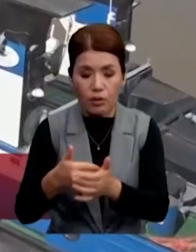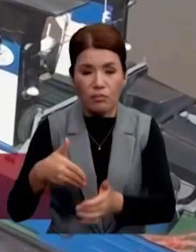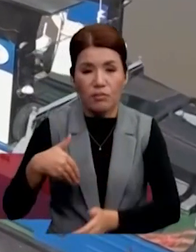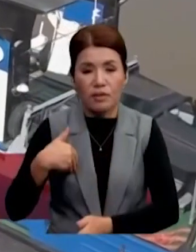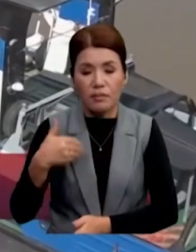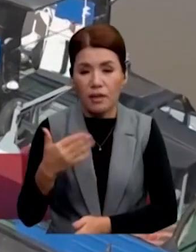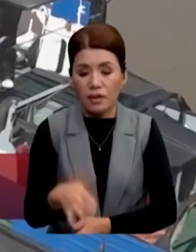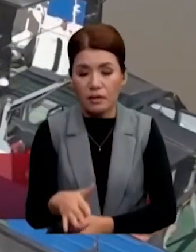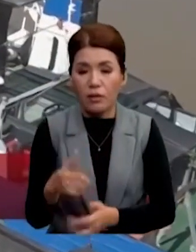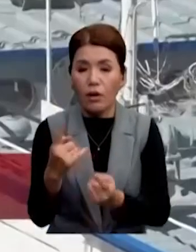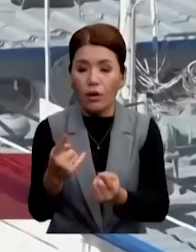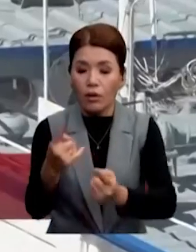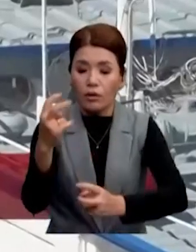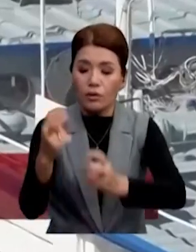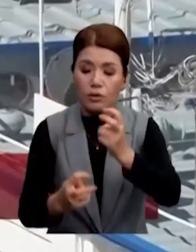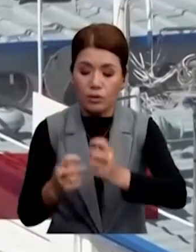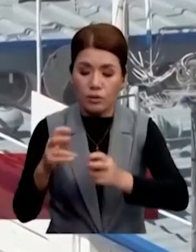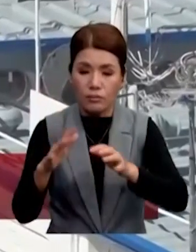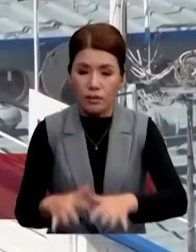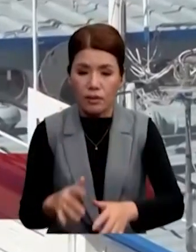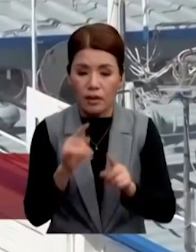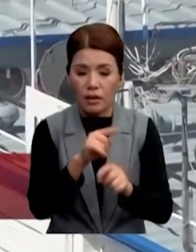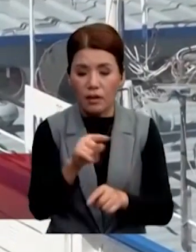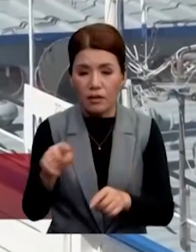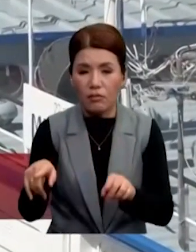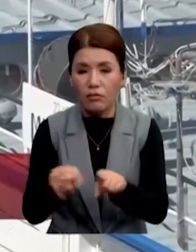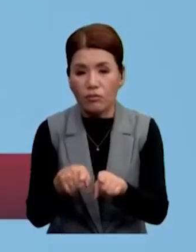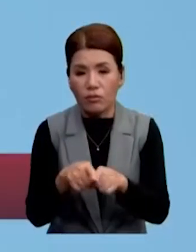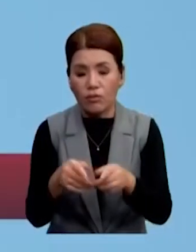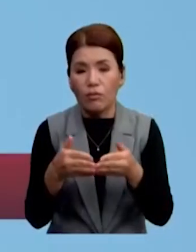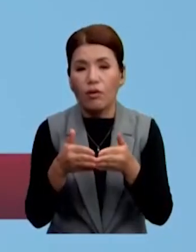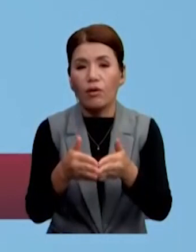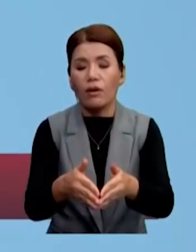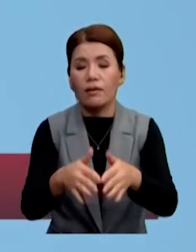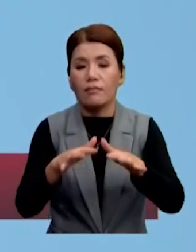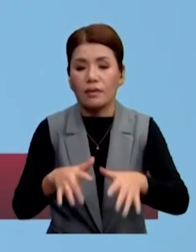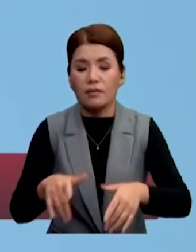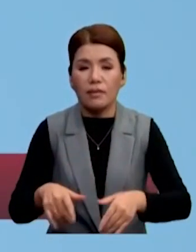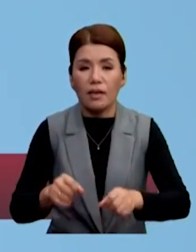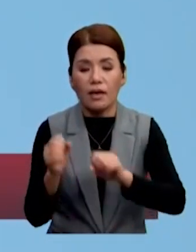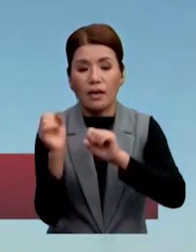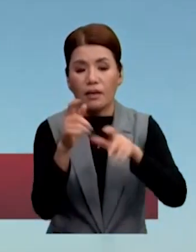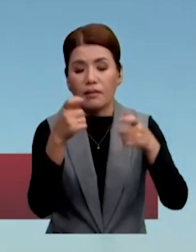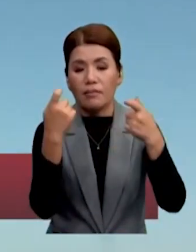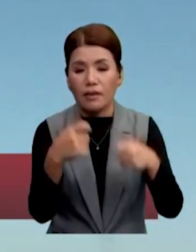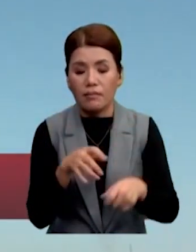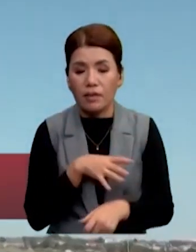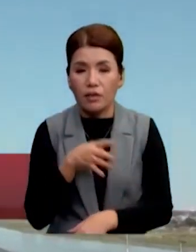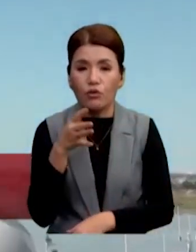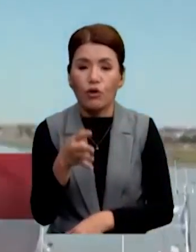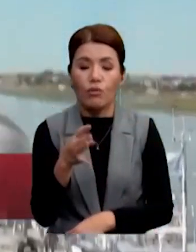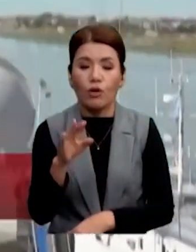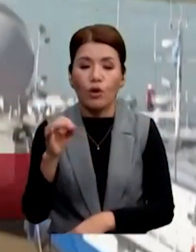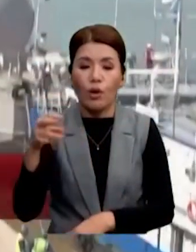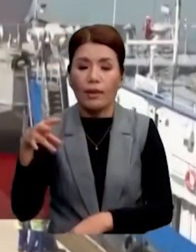Облыста бой көтерген ірі өндіріс орындарына қажетті кейбір құрылғылардың дені осы өзен порты арқылы жеткізілген. Әрқайсысы 4000 тонналық